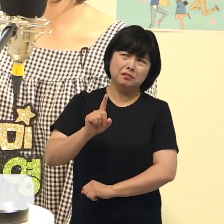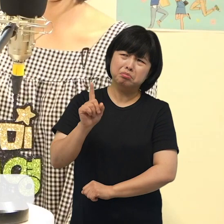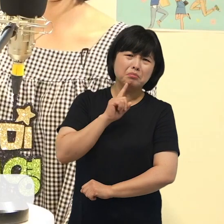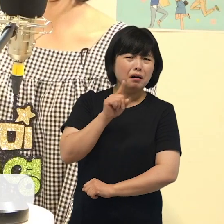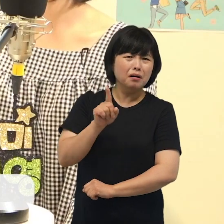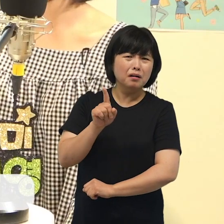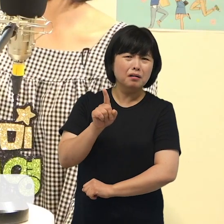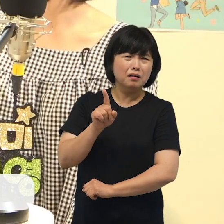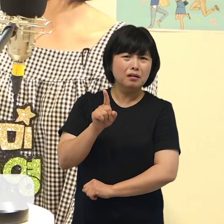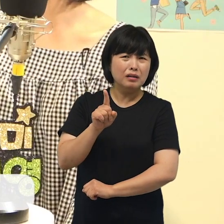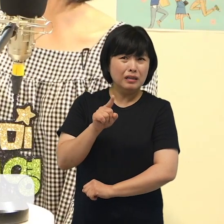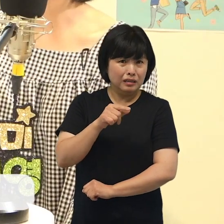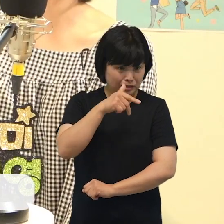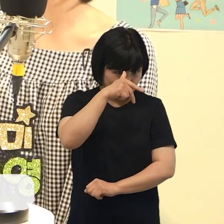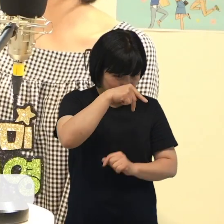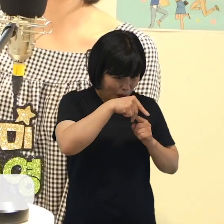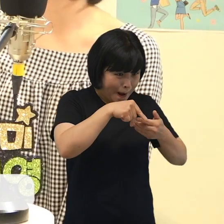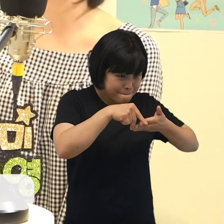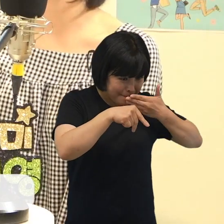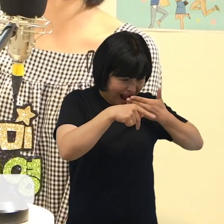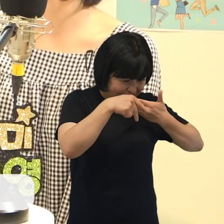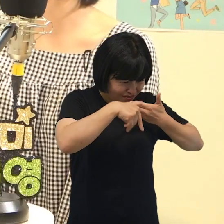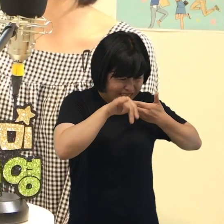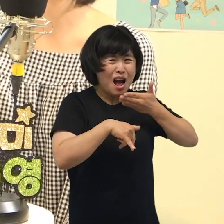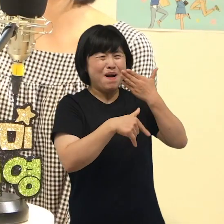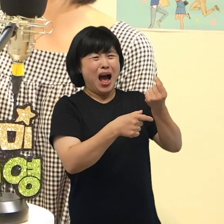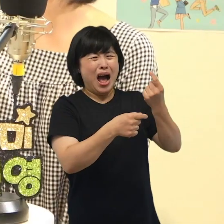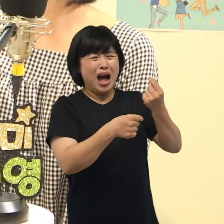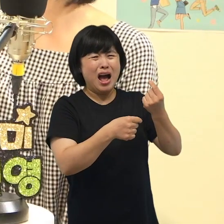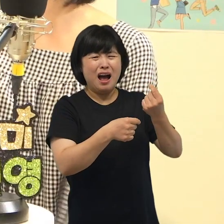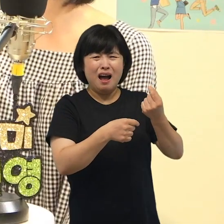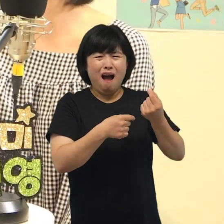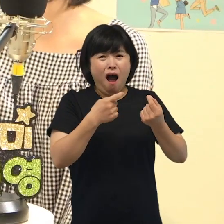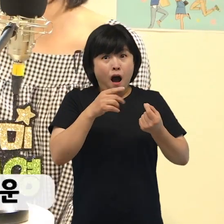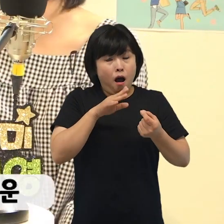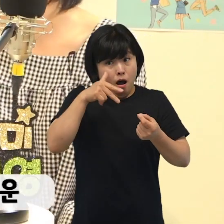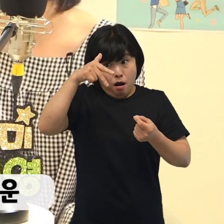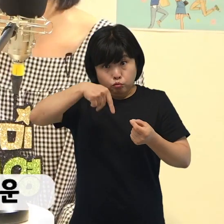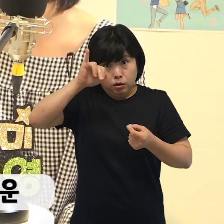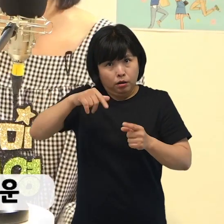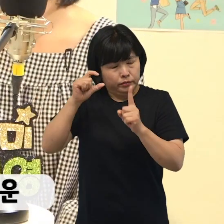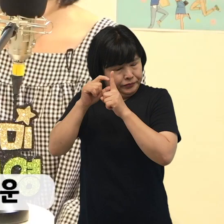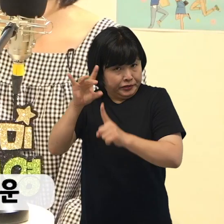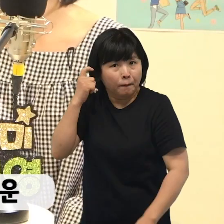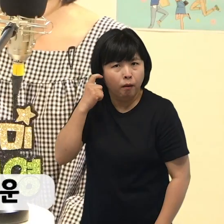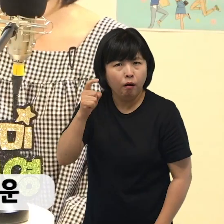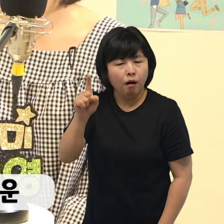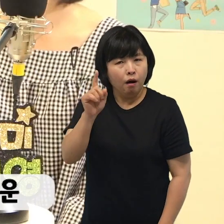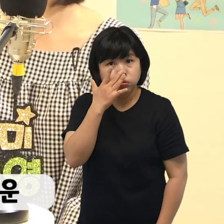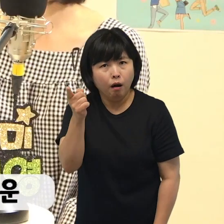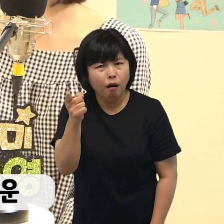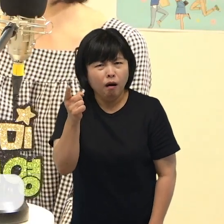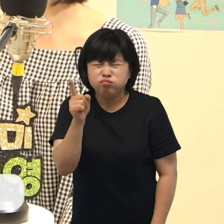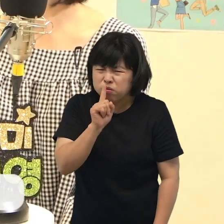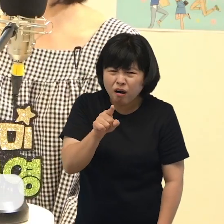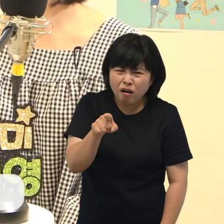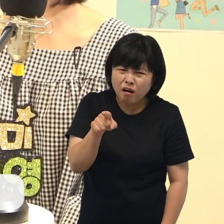정말 주식이 뭐지? 뭐밥 먹는 주식 약간 정말 생각도 안 해본 굉장히